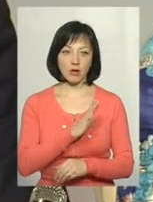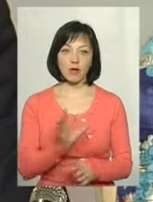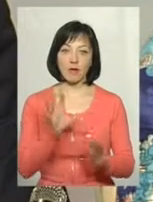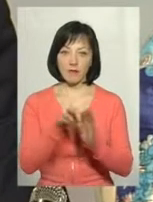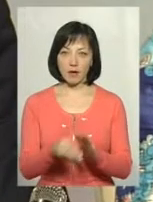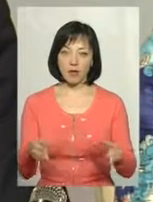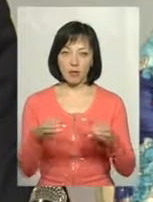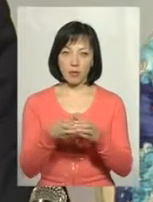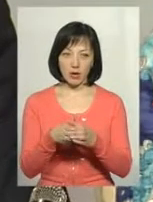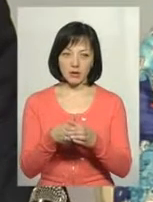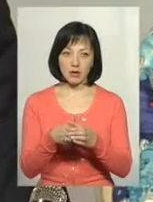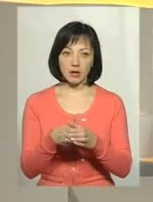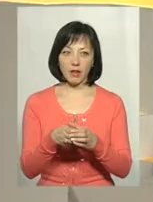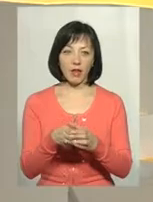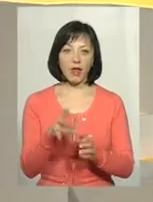громаді.